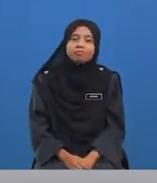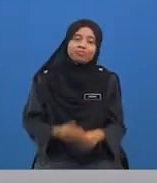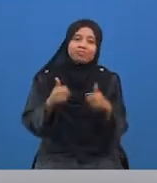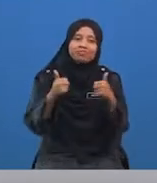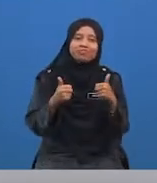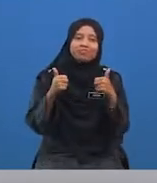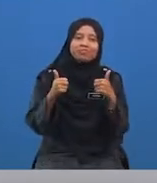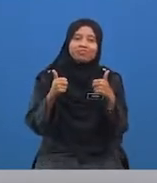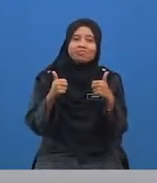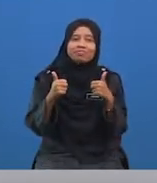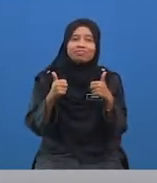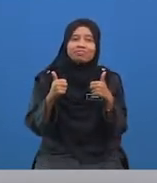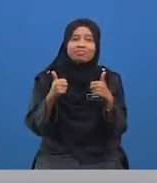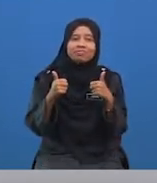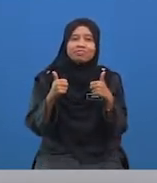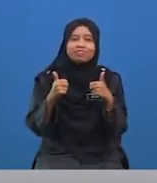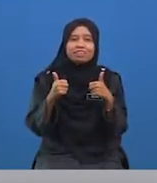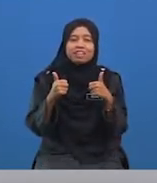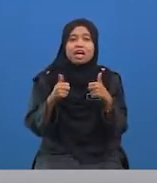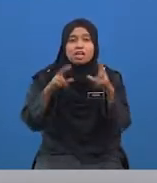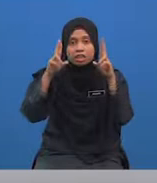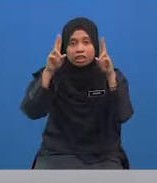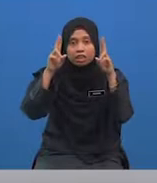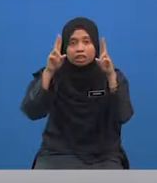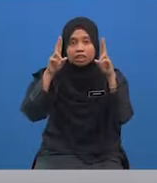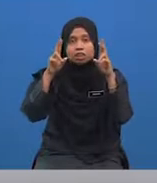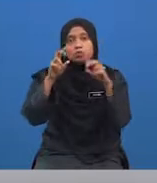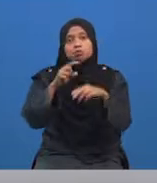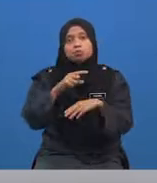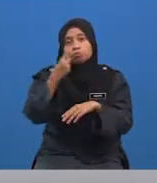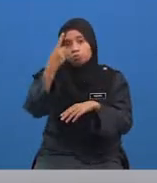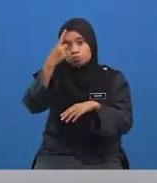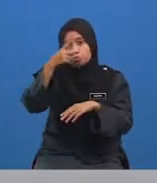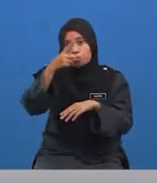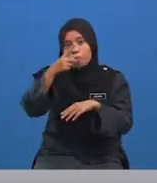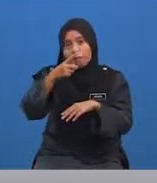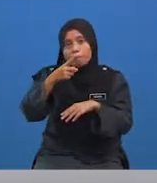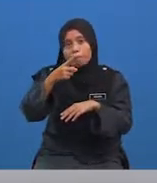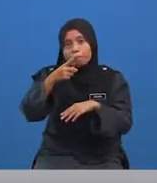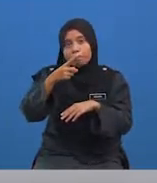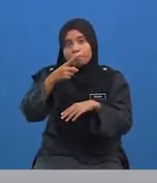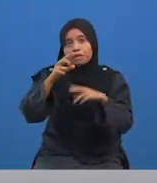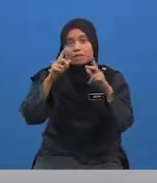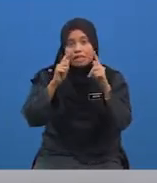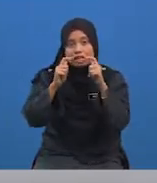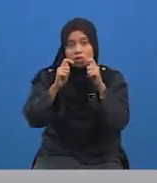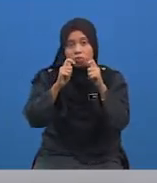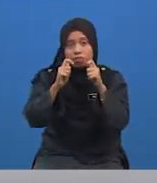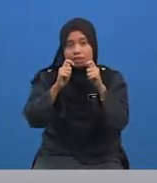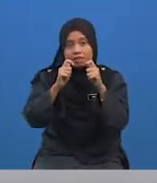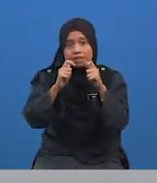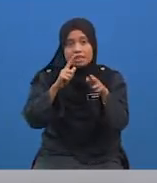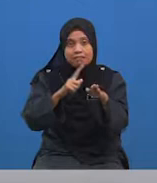Wah, hebat murid-murid semua. Subtopik yang terakhir untuk bab telekomunikasi